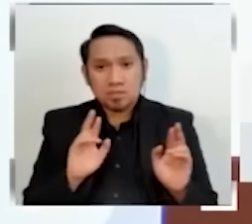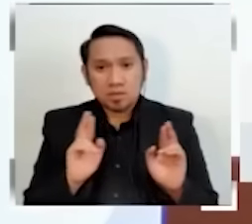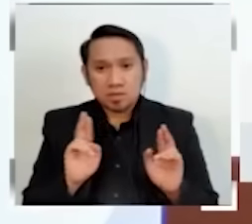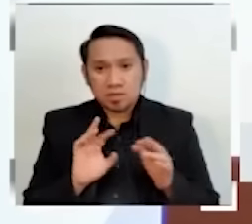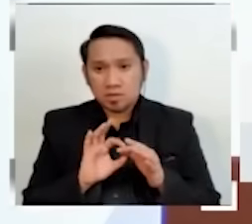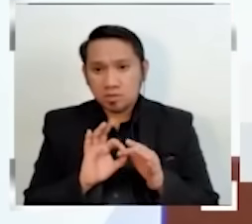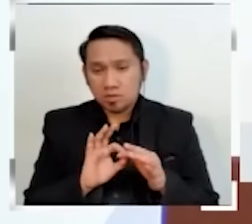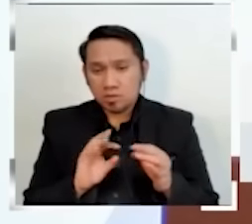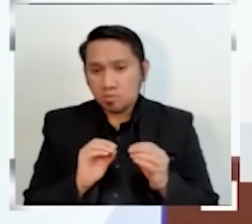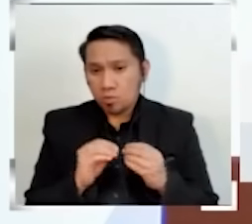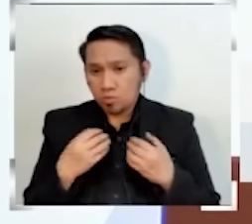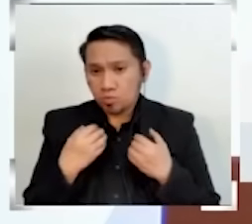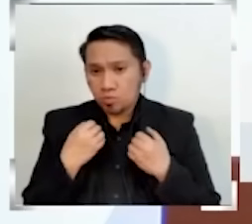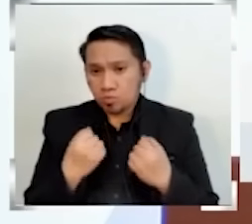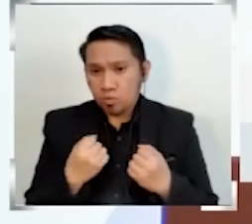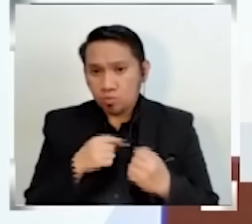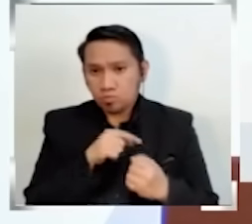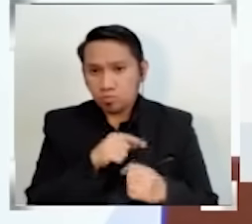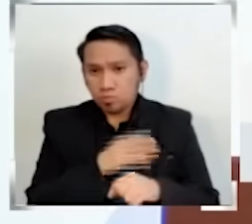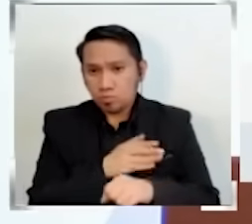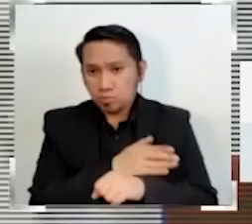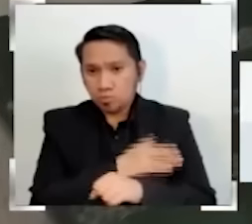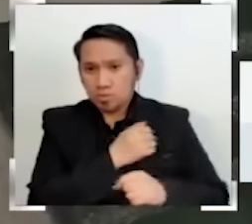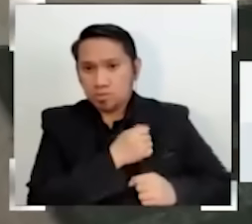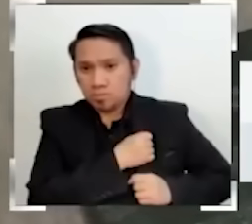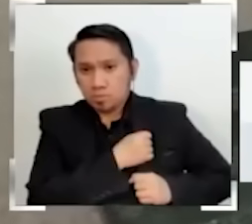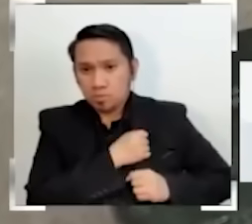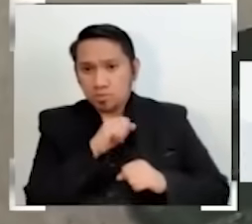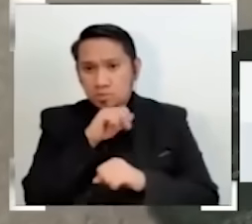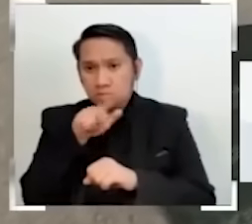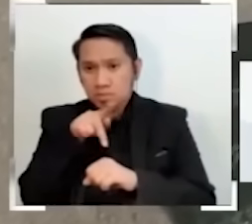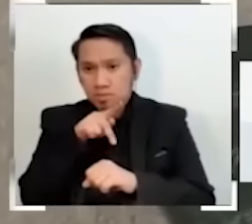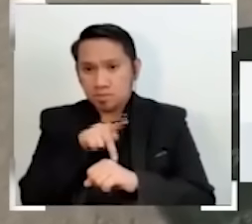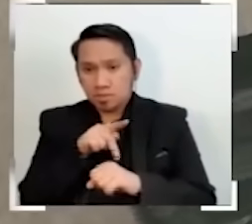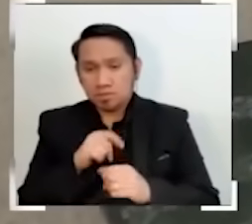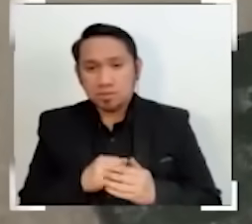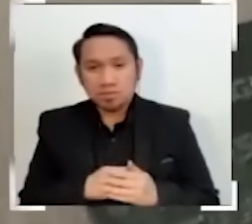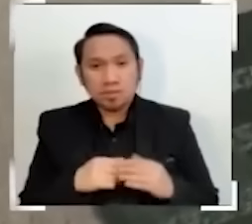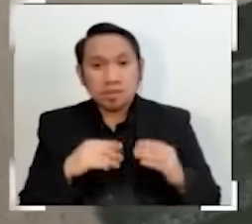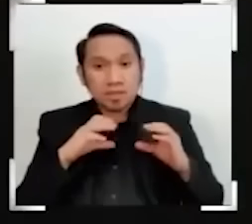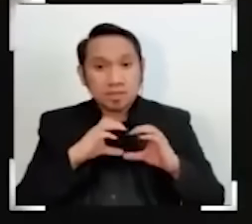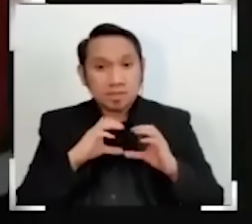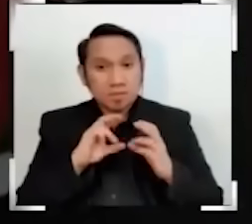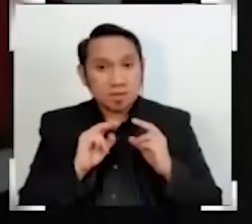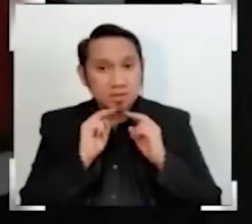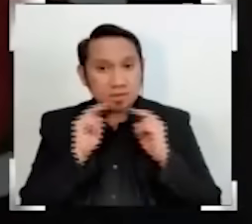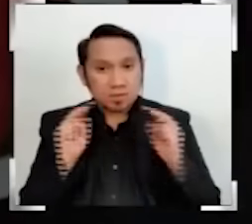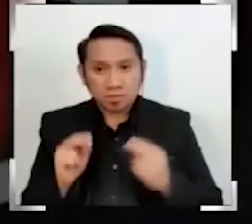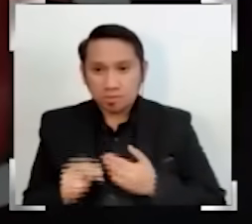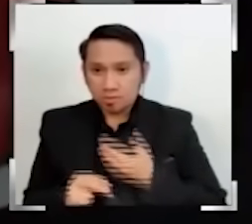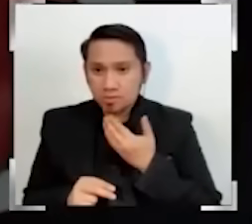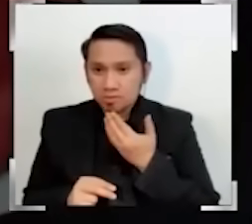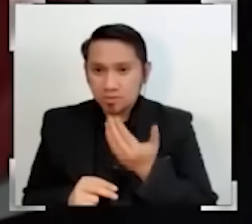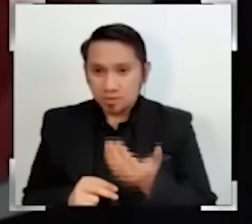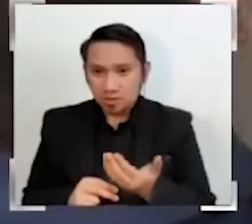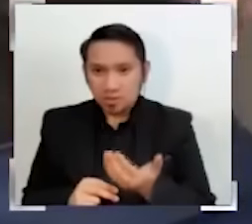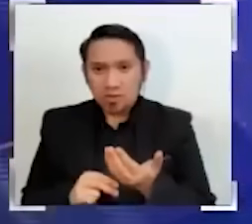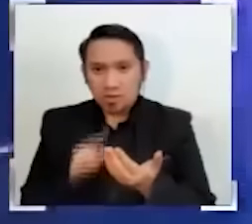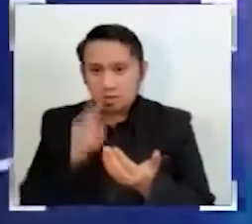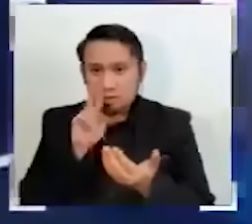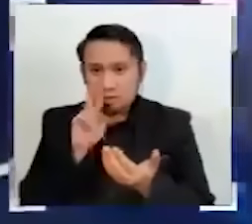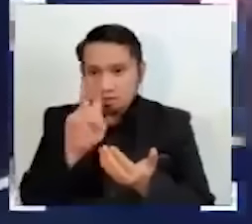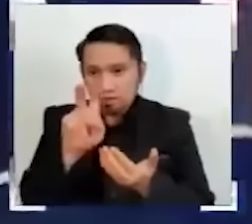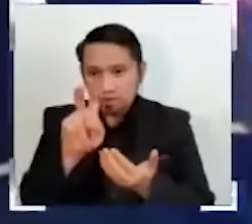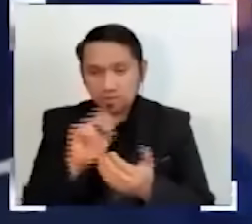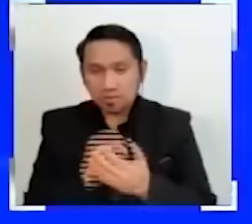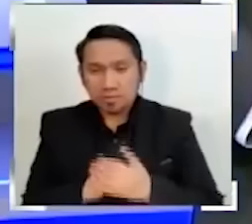ang puwersang militar ng Pilipinas. Para sa GMA Integrated News, JP Soriano ang inyong